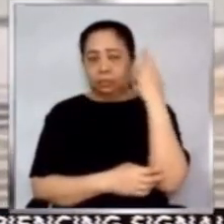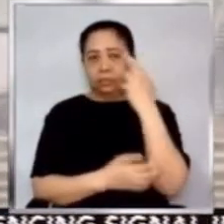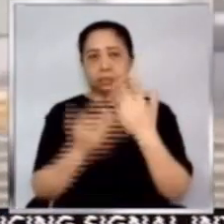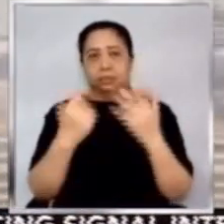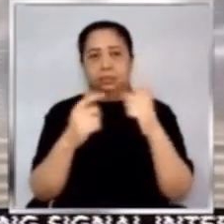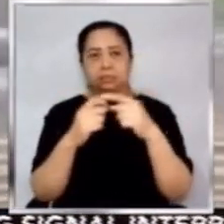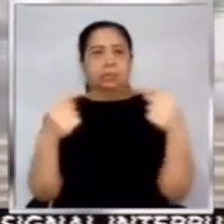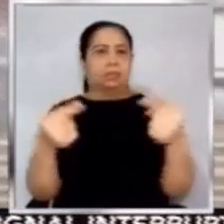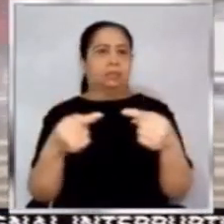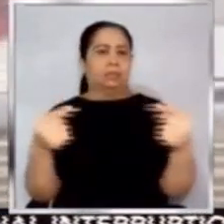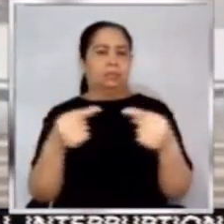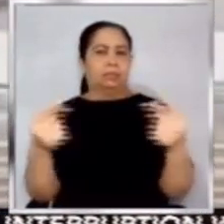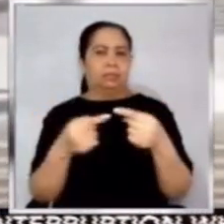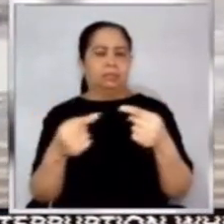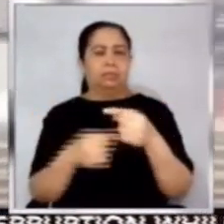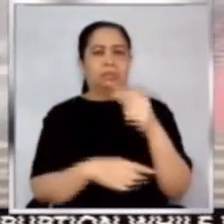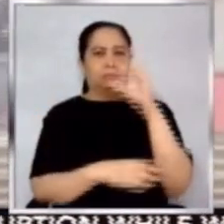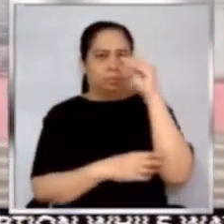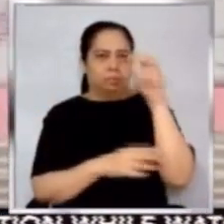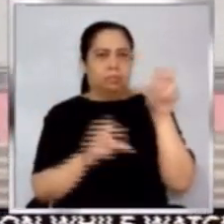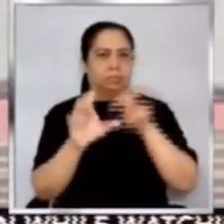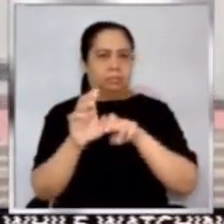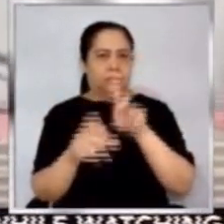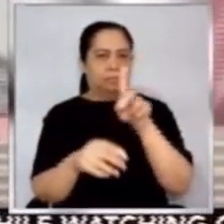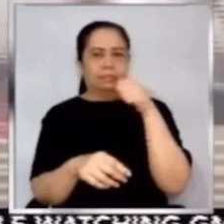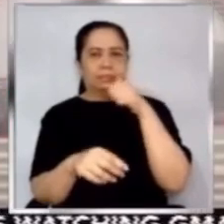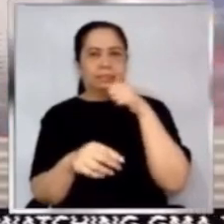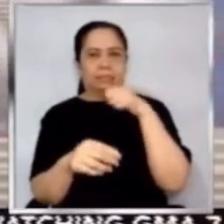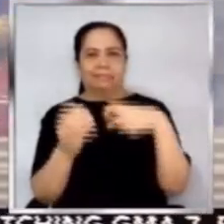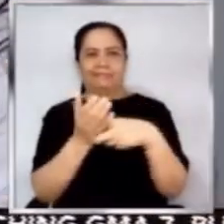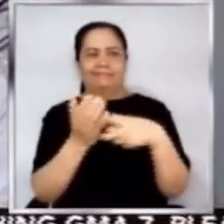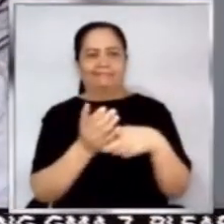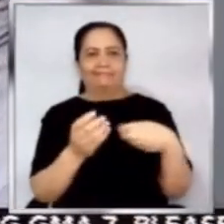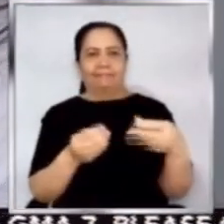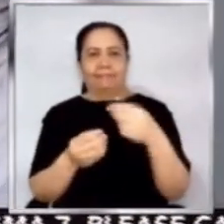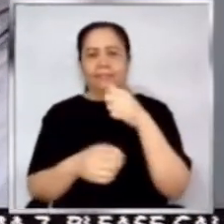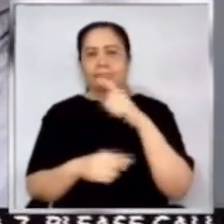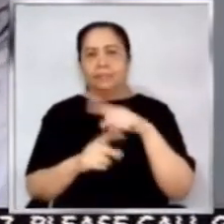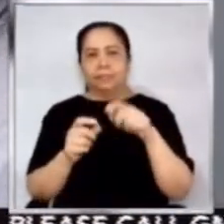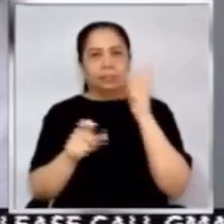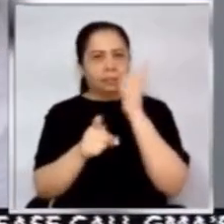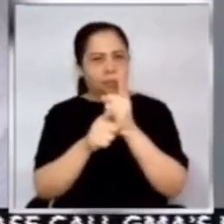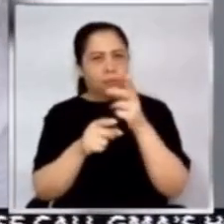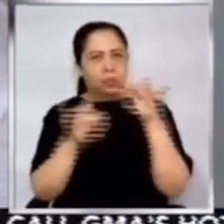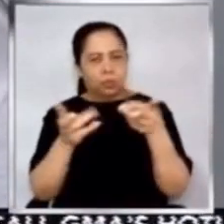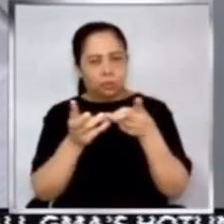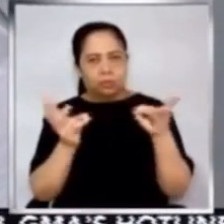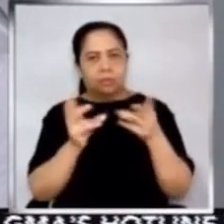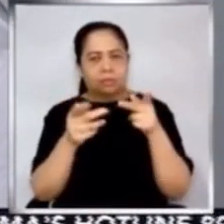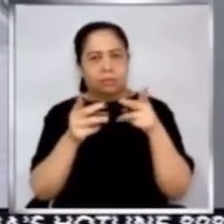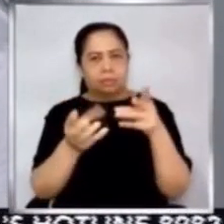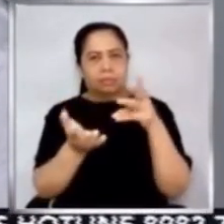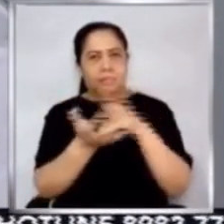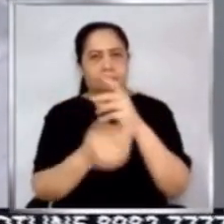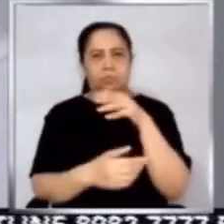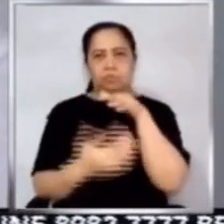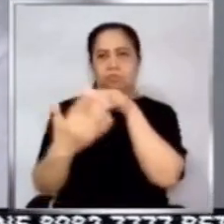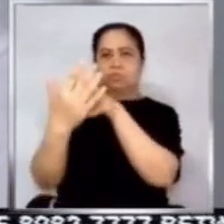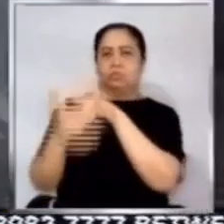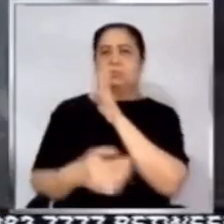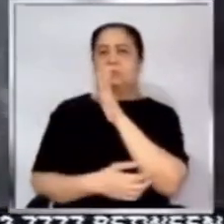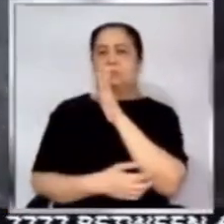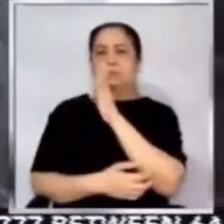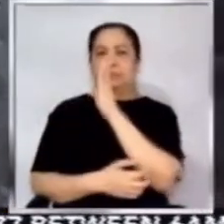lalaking pasahero at ng babaeng konduktor ng bus tungkol sa tamang babaan. Biglang sinugod siya ng lalaki, yung kaaway